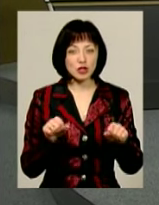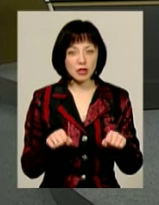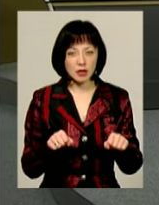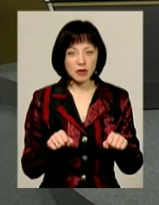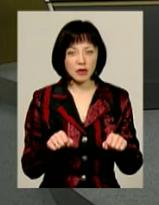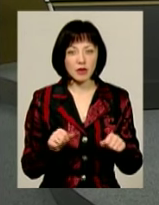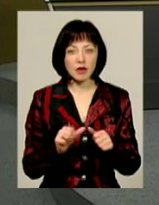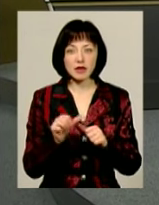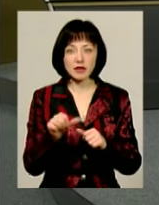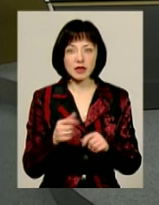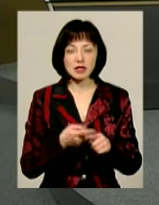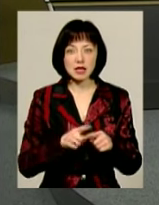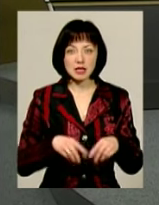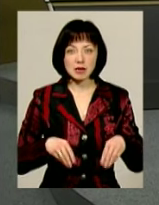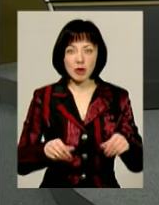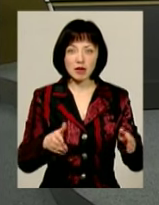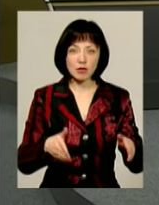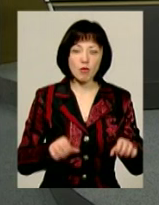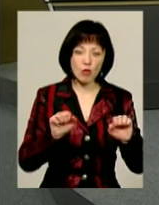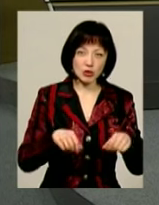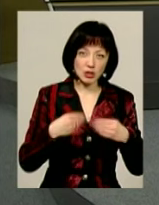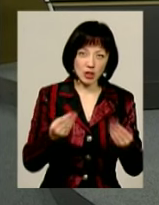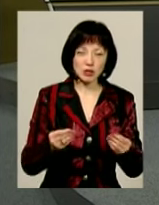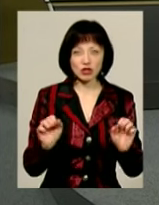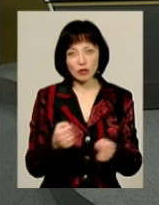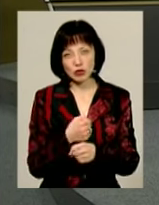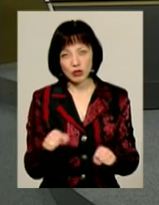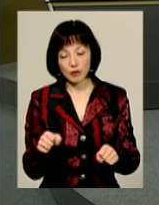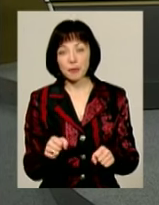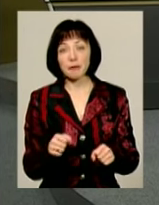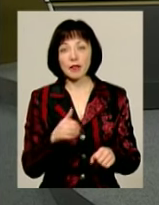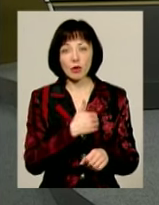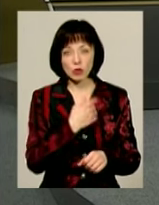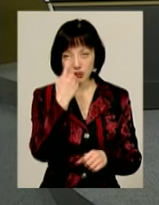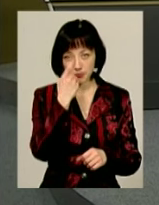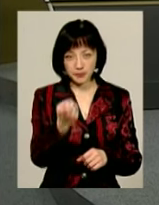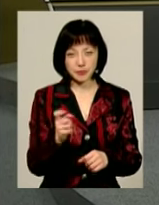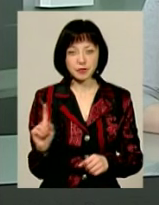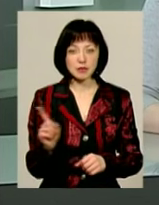Можливо відведення цієї земельної ділянки чи неможливо. Хочеться тут наголосити,